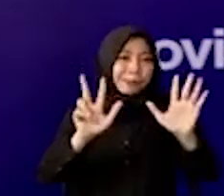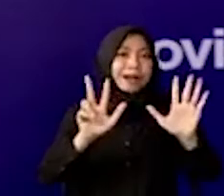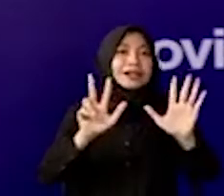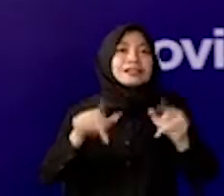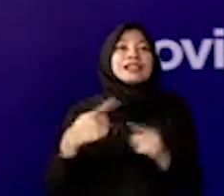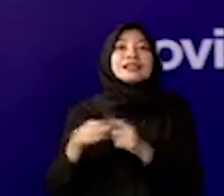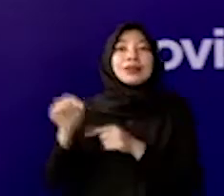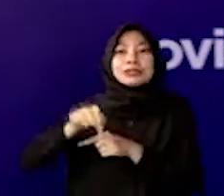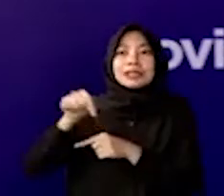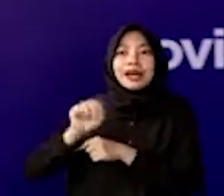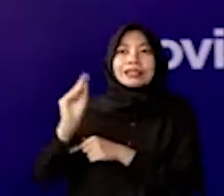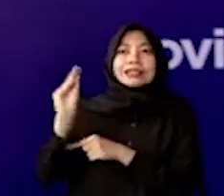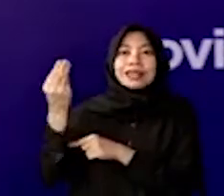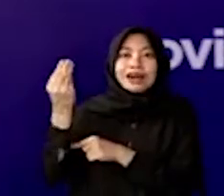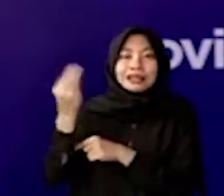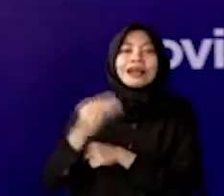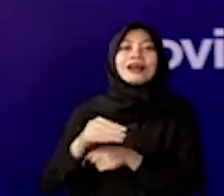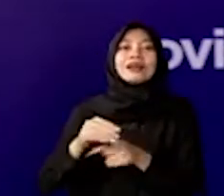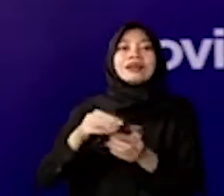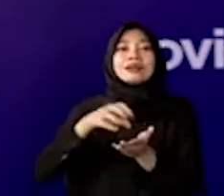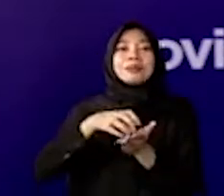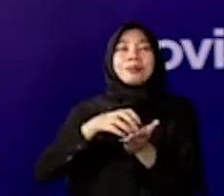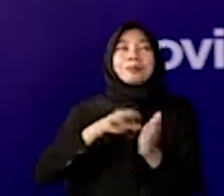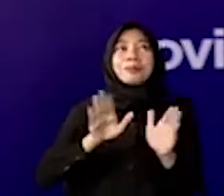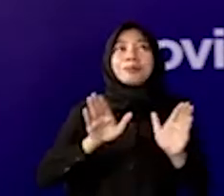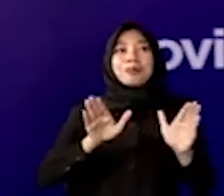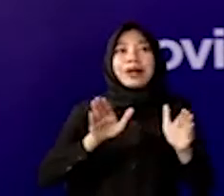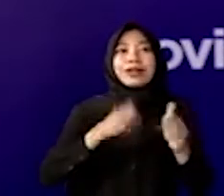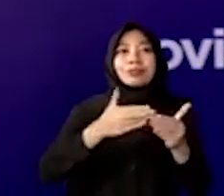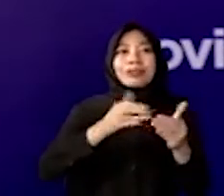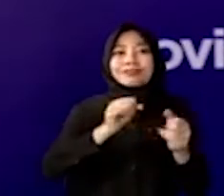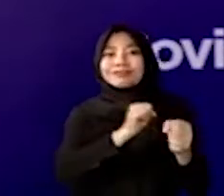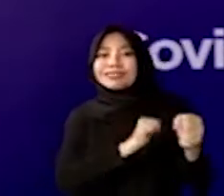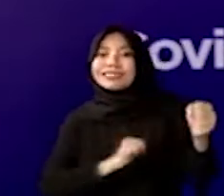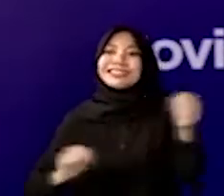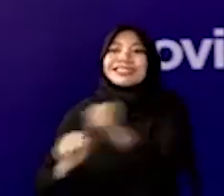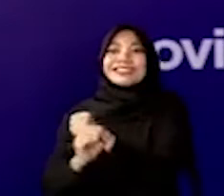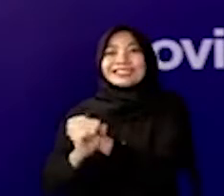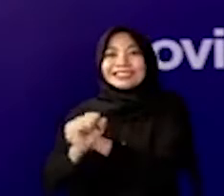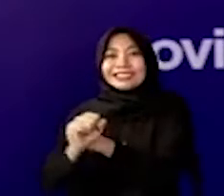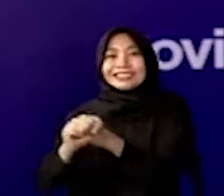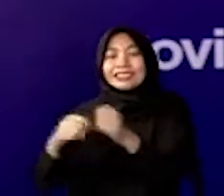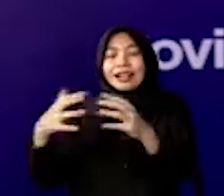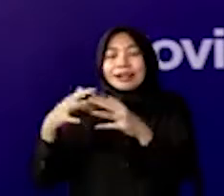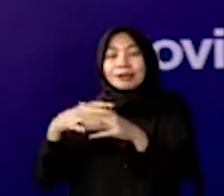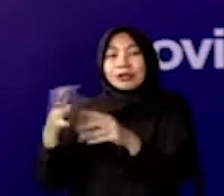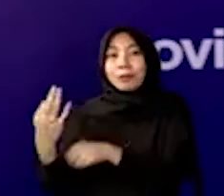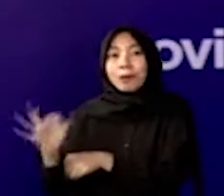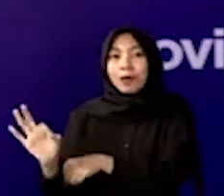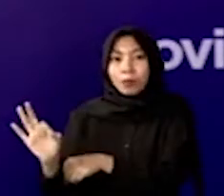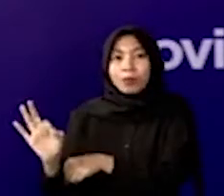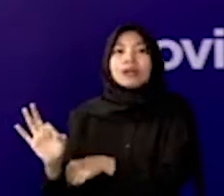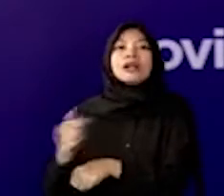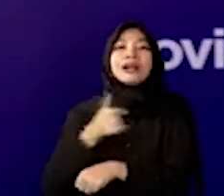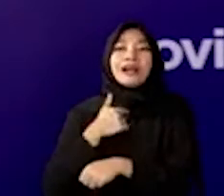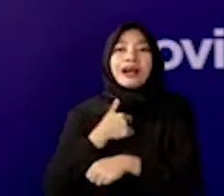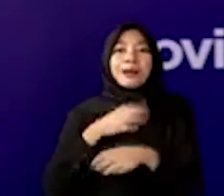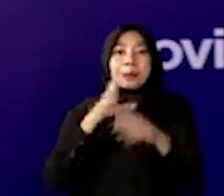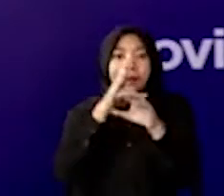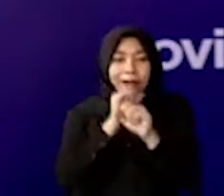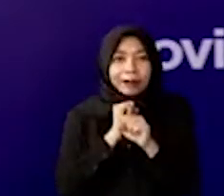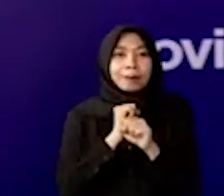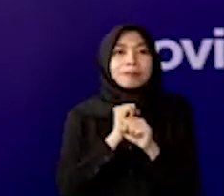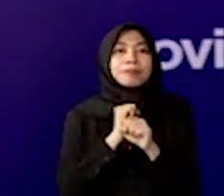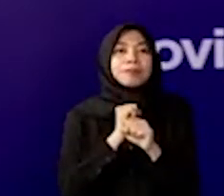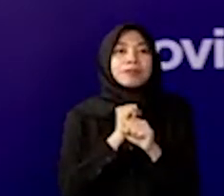ee juga lebih psbb transisi ya psbb transisi diharapkan karena PMA ini